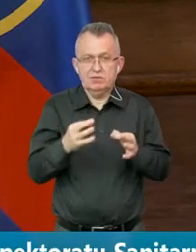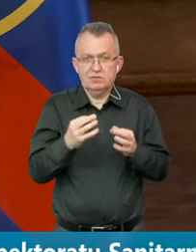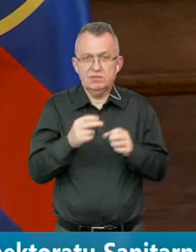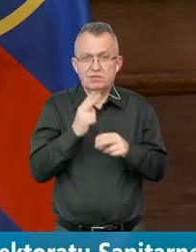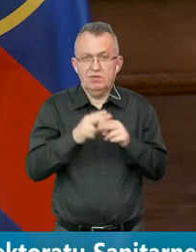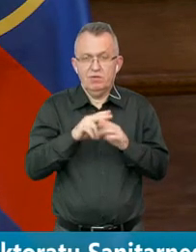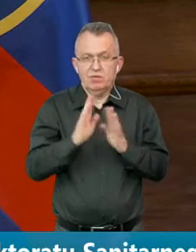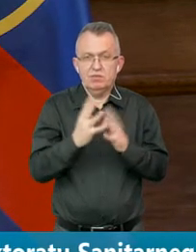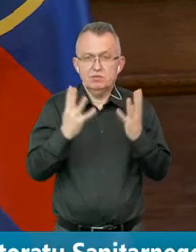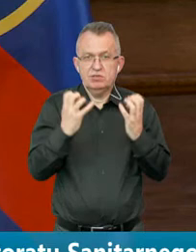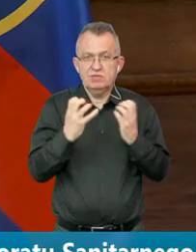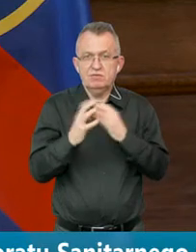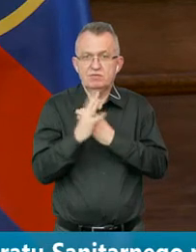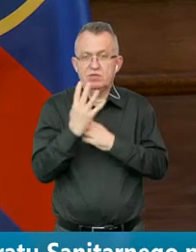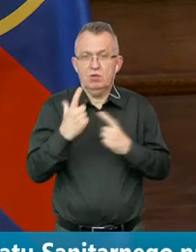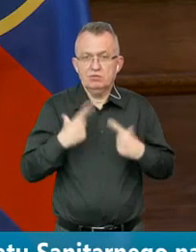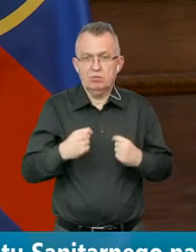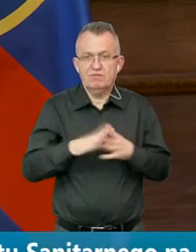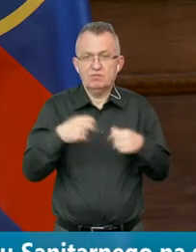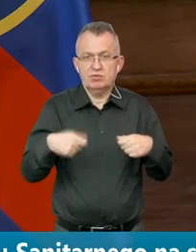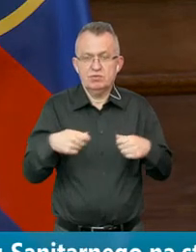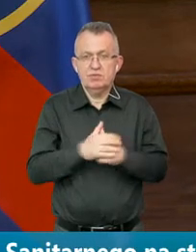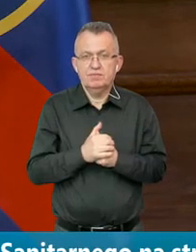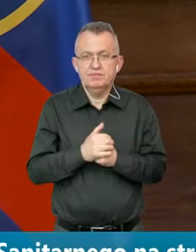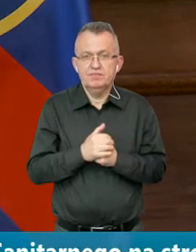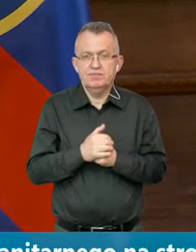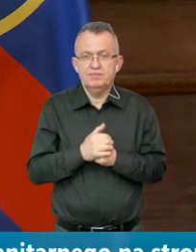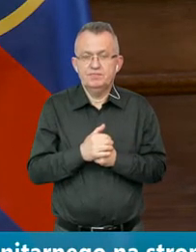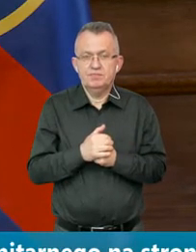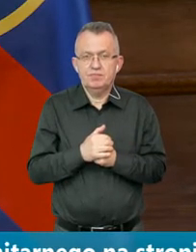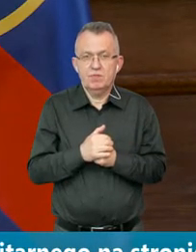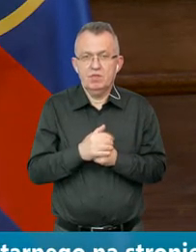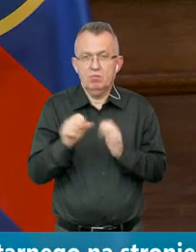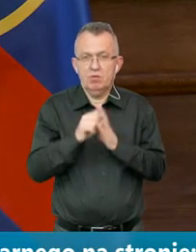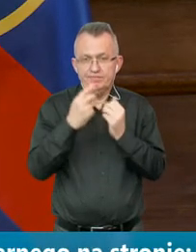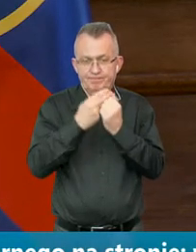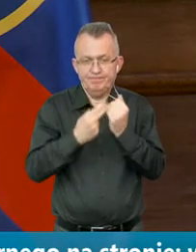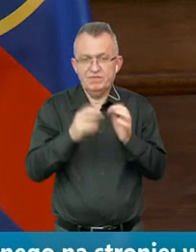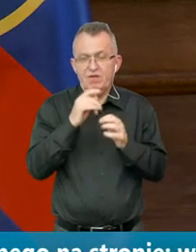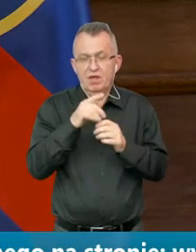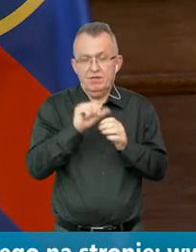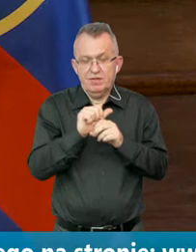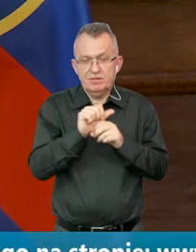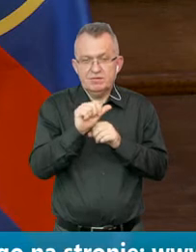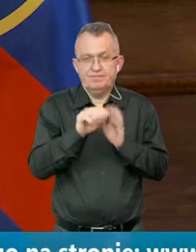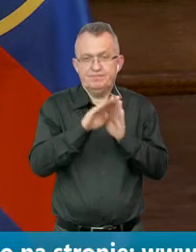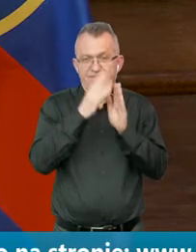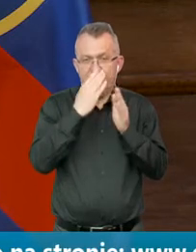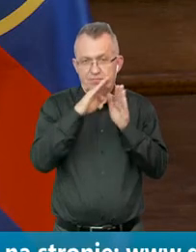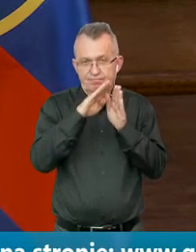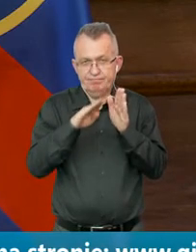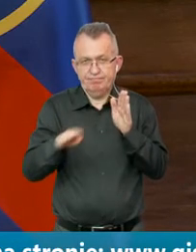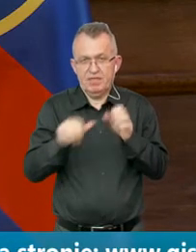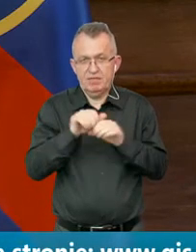łącznie 994 osoby w Szczecinie. Po statystykach widać, że ta tendencja jest